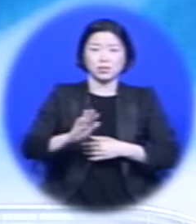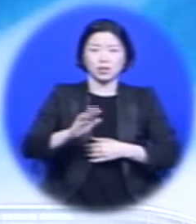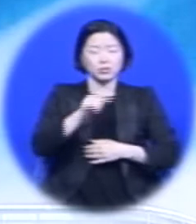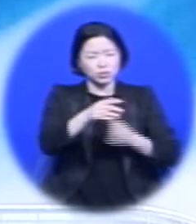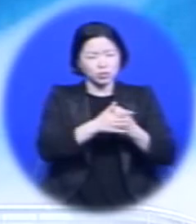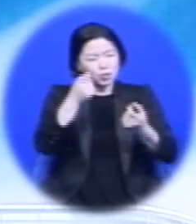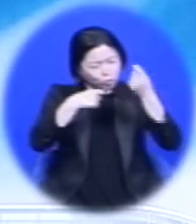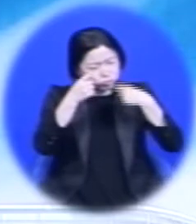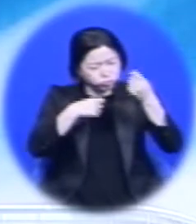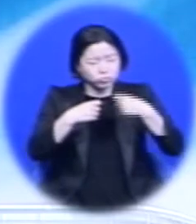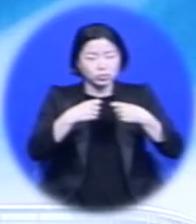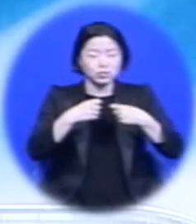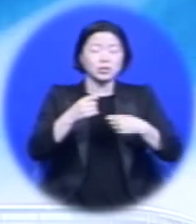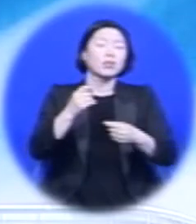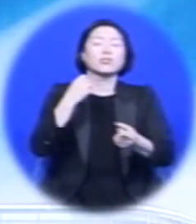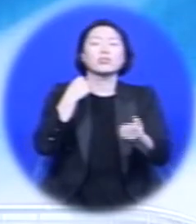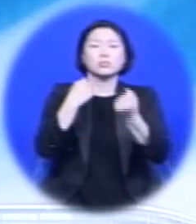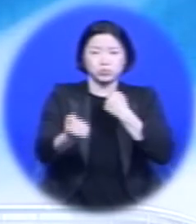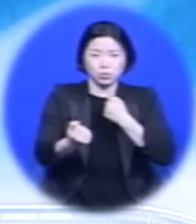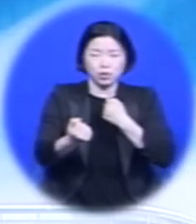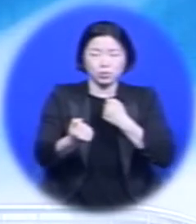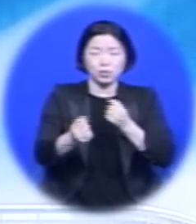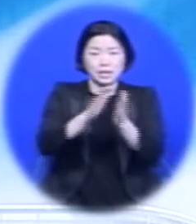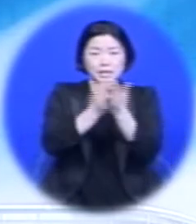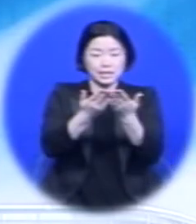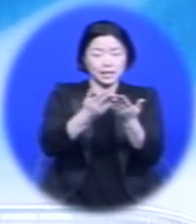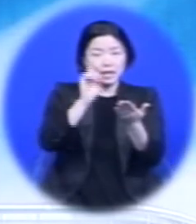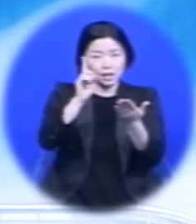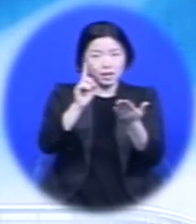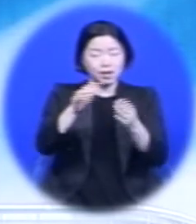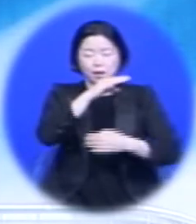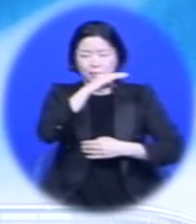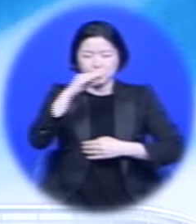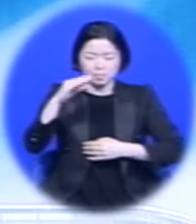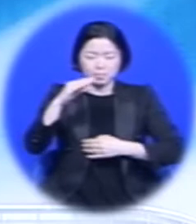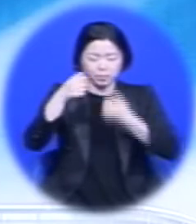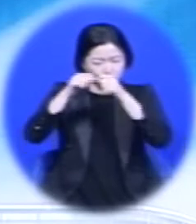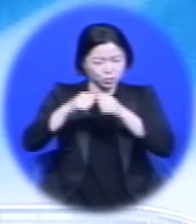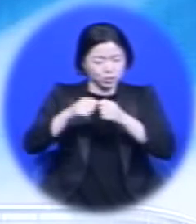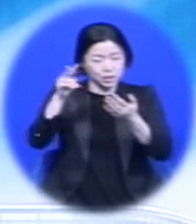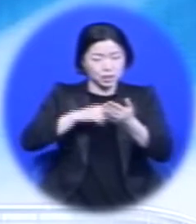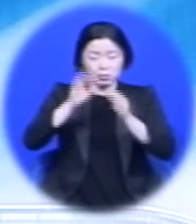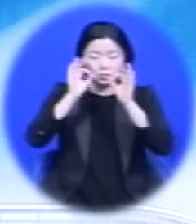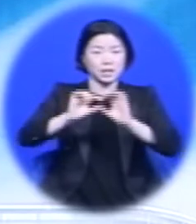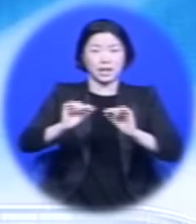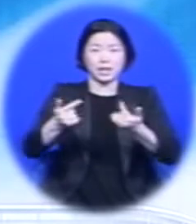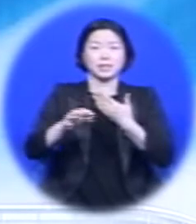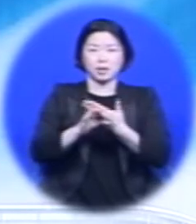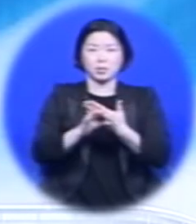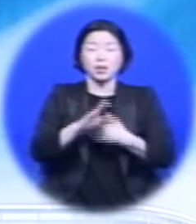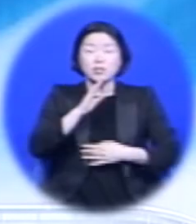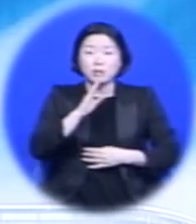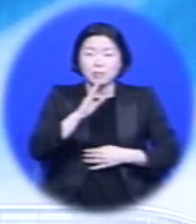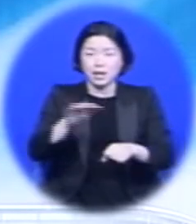울고 그러면서도 책 한 권 제대로 읽어보지 않았다면 정말 잘 살아보려고